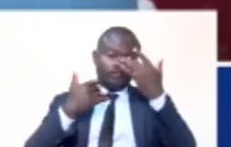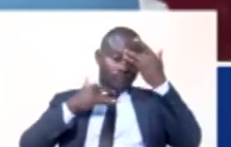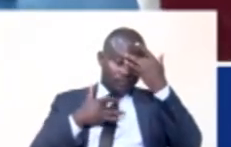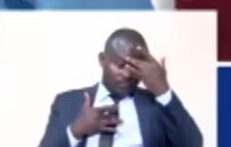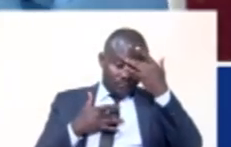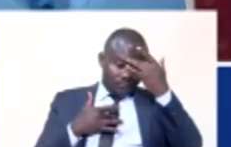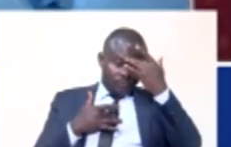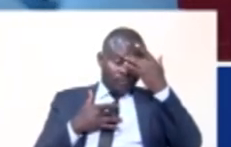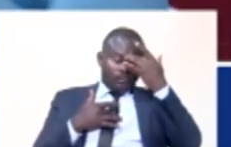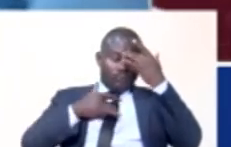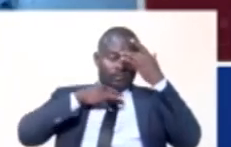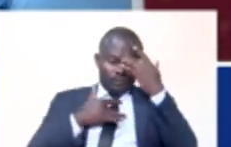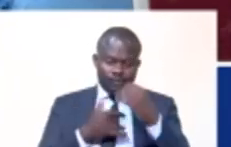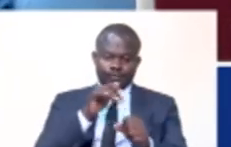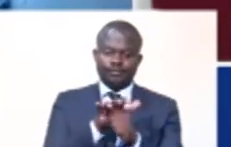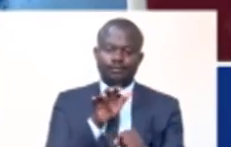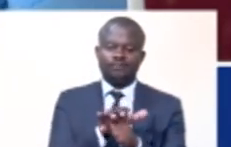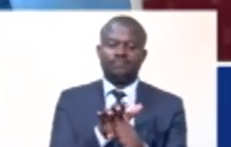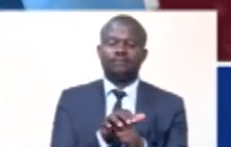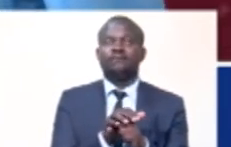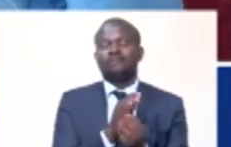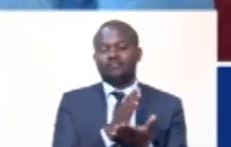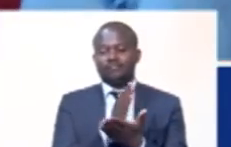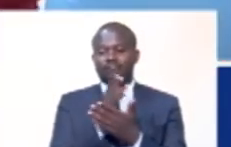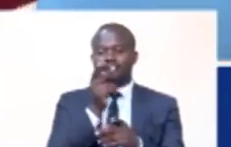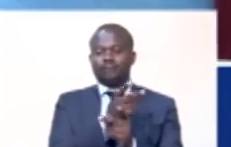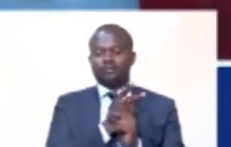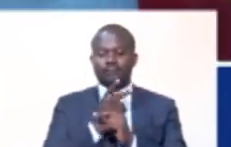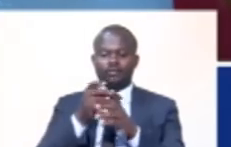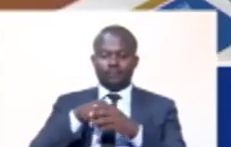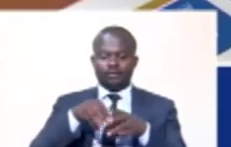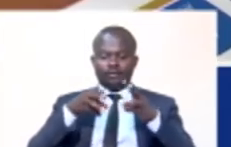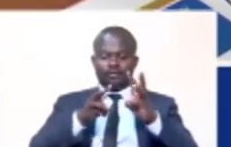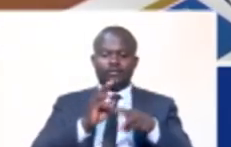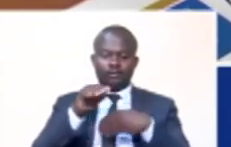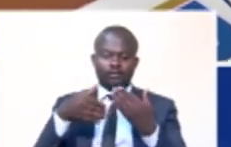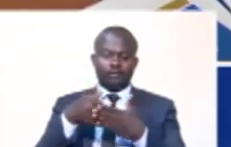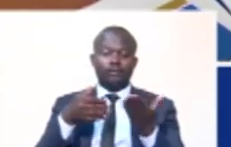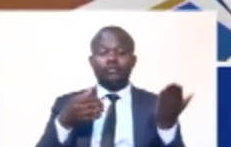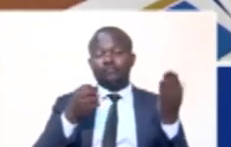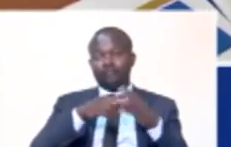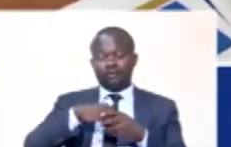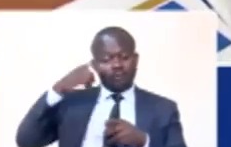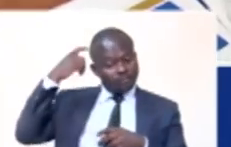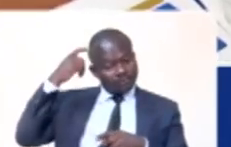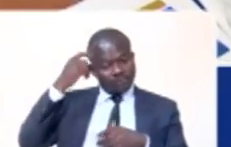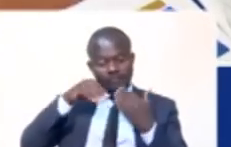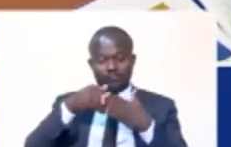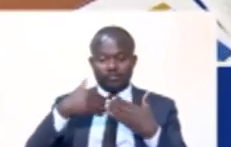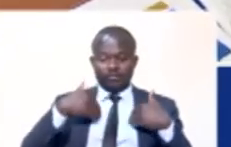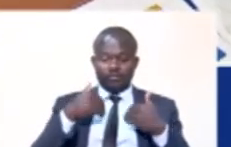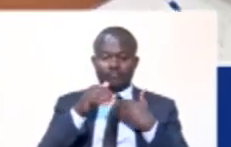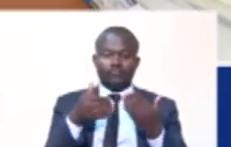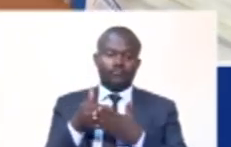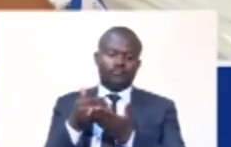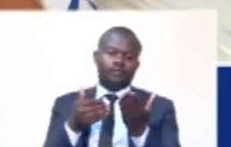abarwayi barembye donc bari kwitabwaho mu buryo buhoraho cyangwa se bari ku mwuka bakurikiza ingamba